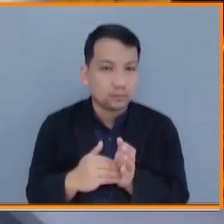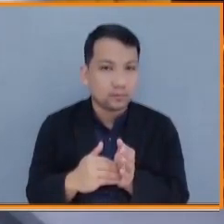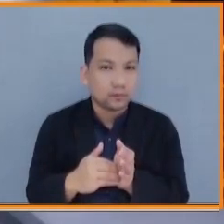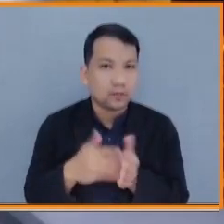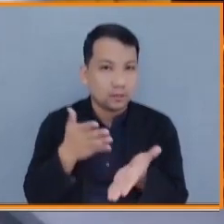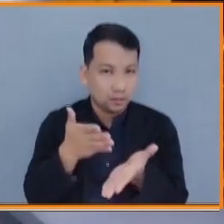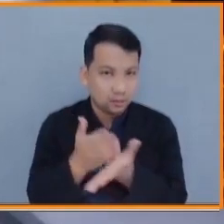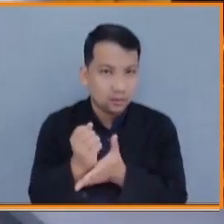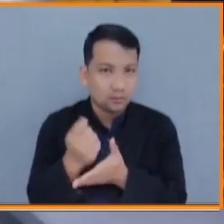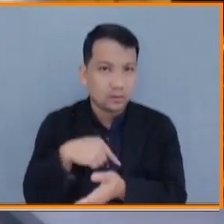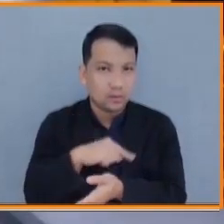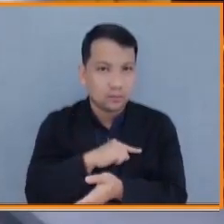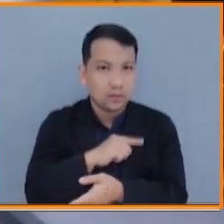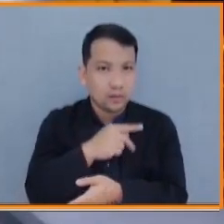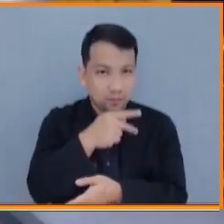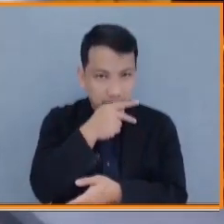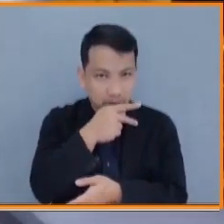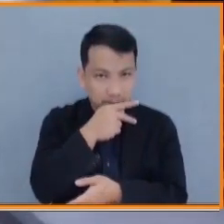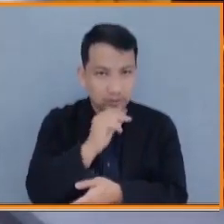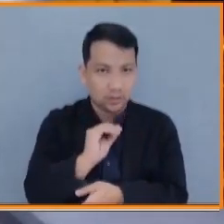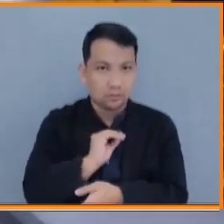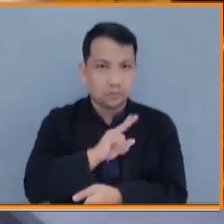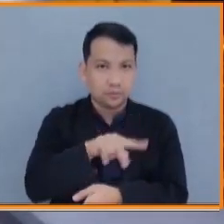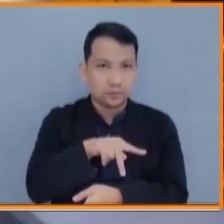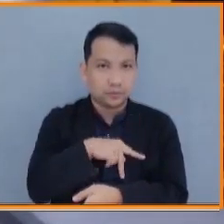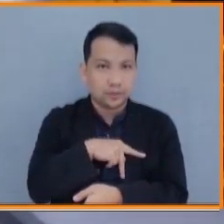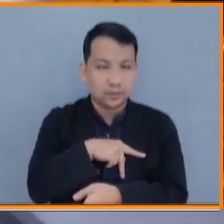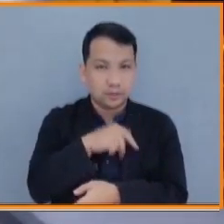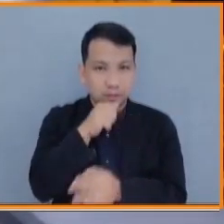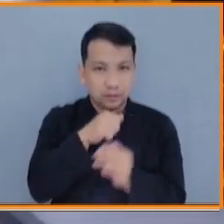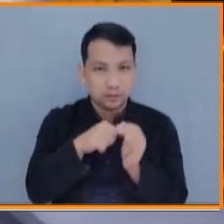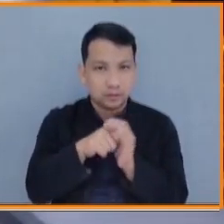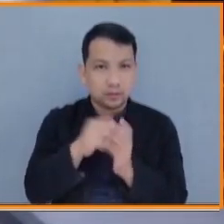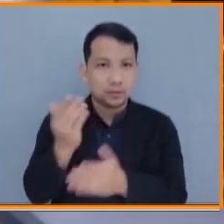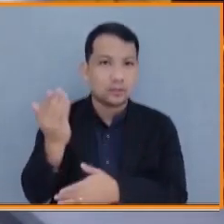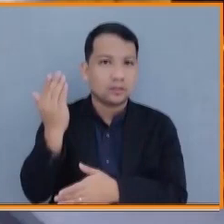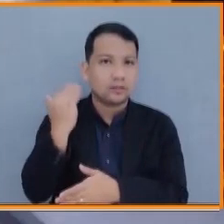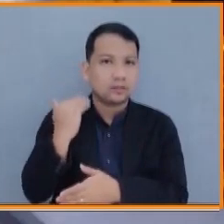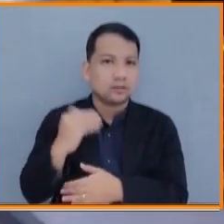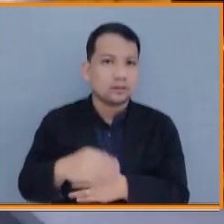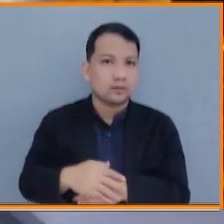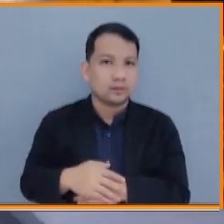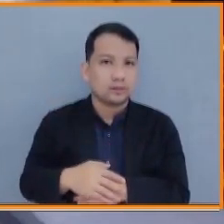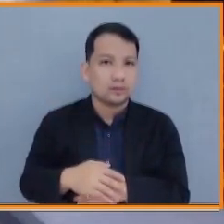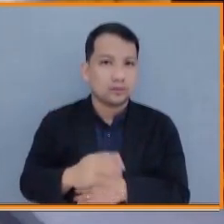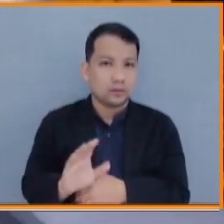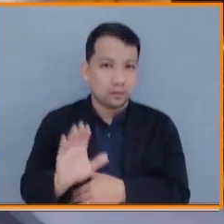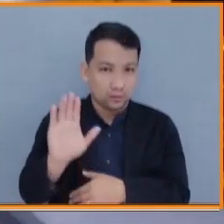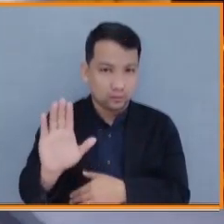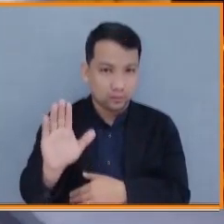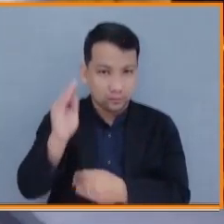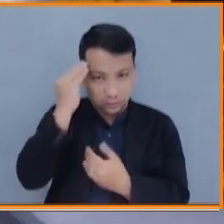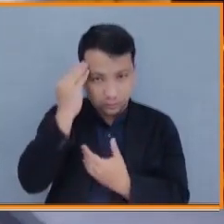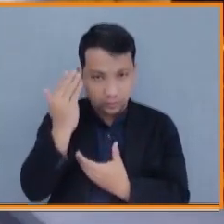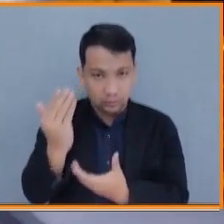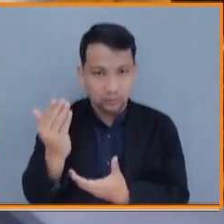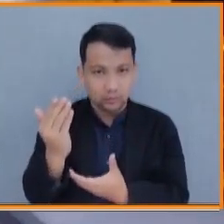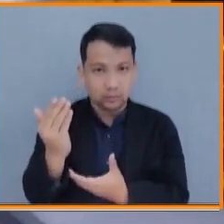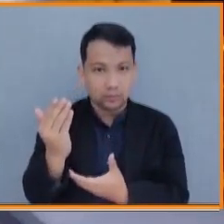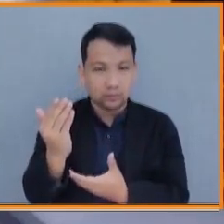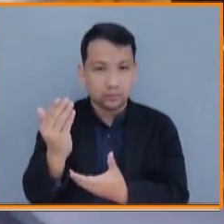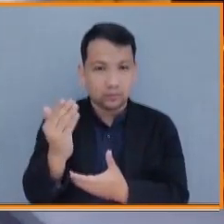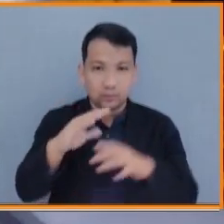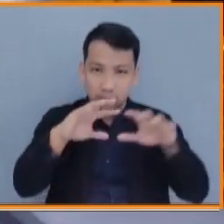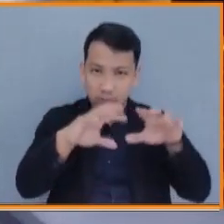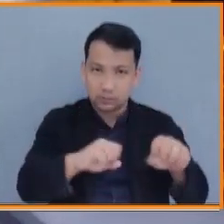sa ating privacy namihasa na po kasi tayo na ang ating mga nahuhuling mga